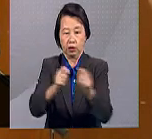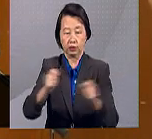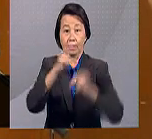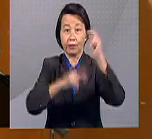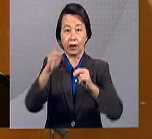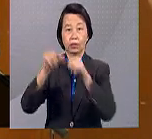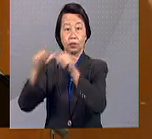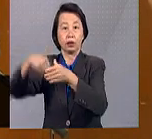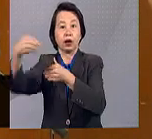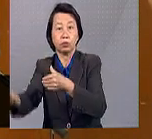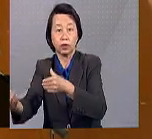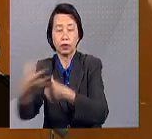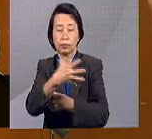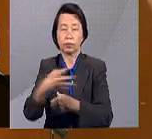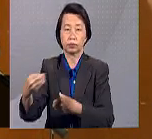pembinaan